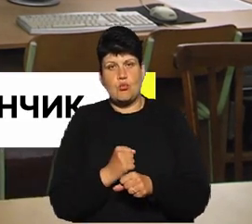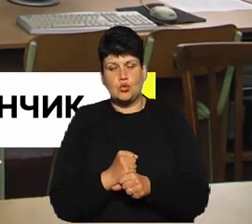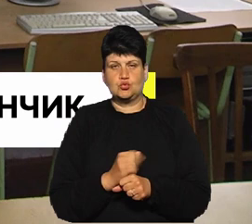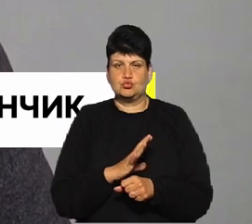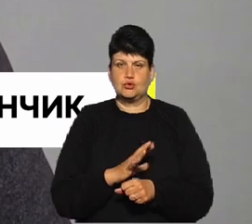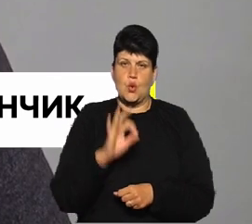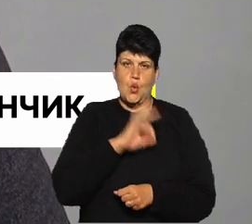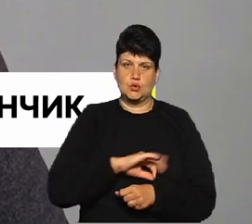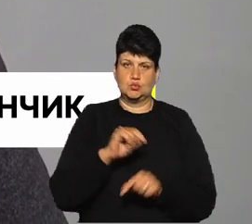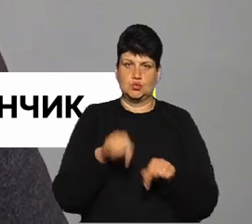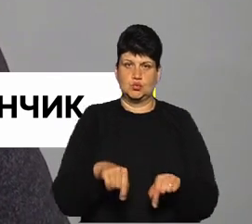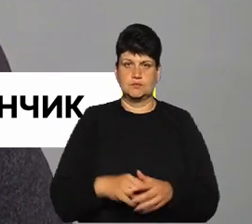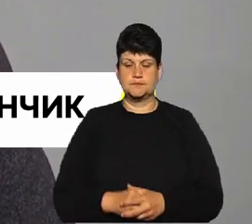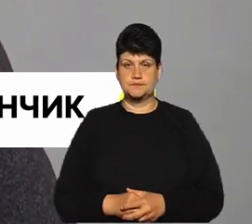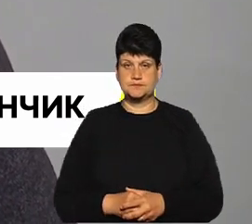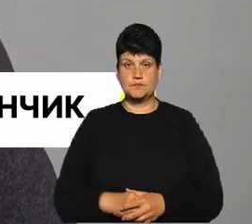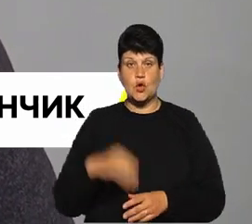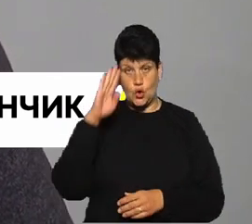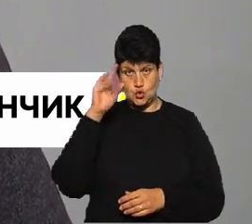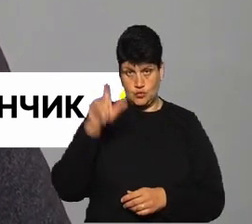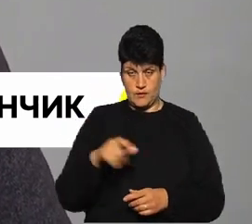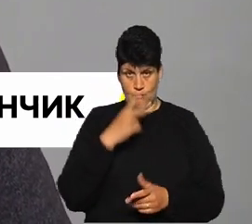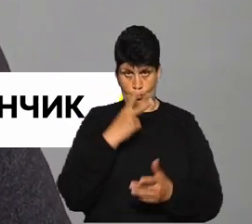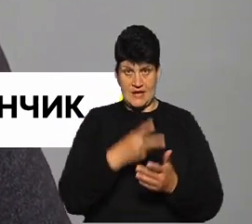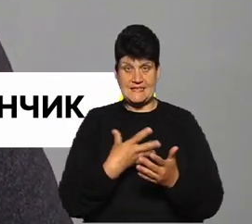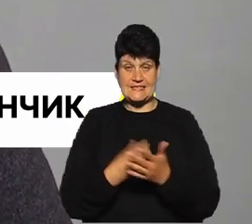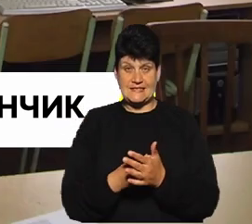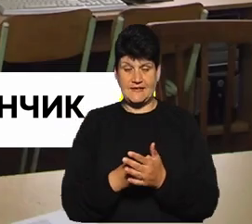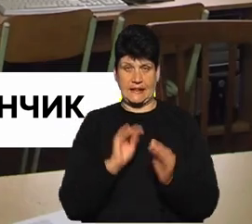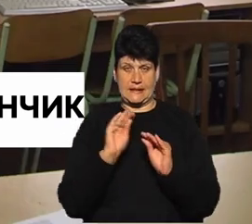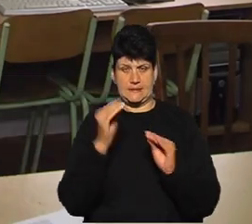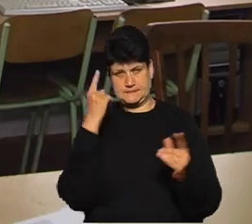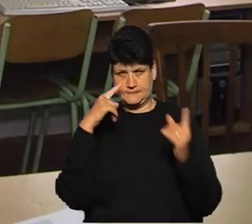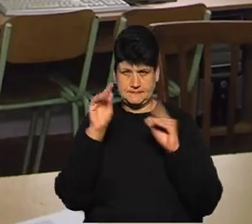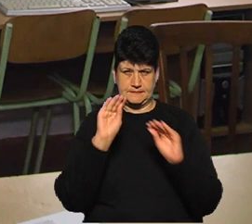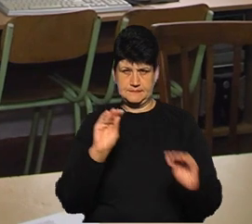корисним тут. Чоловік показує свій дизайн майданчика.